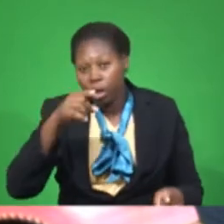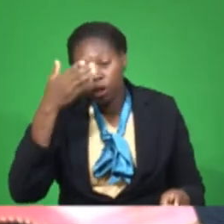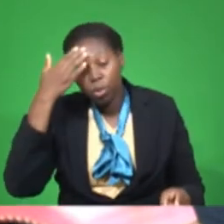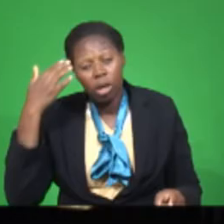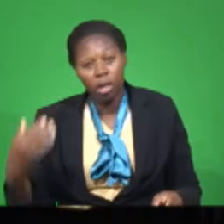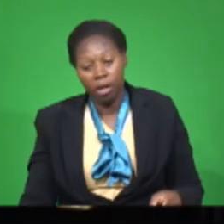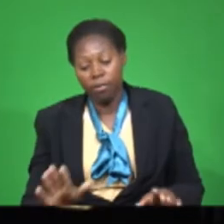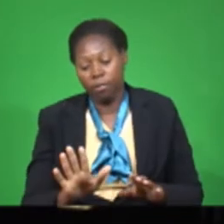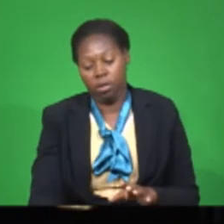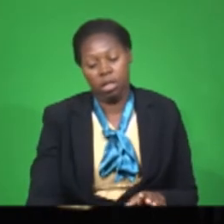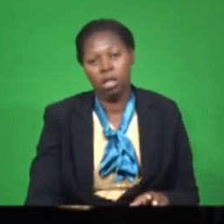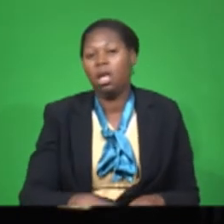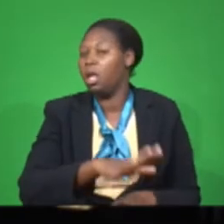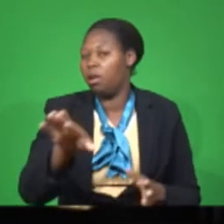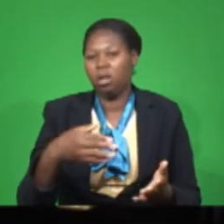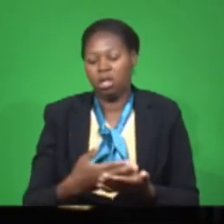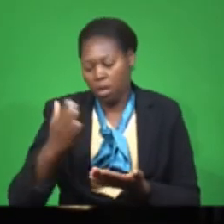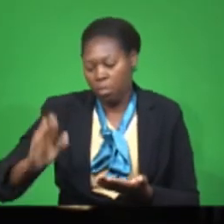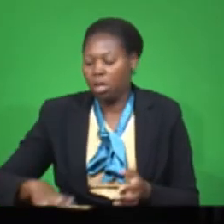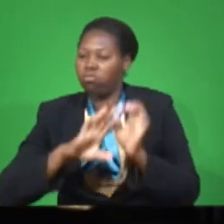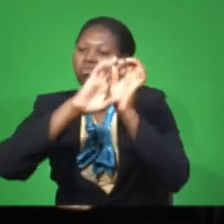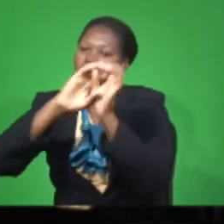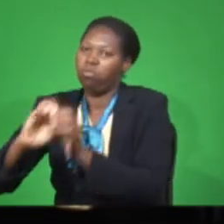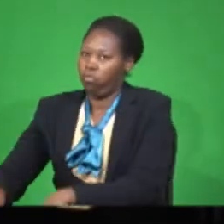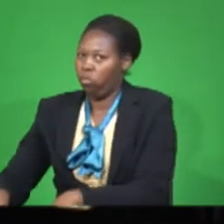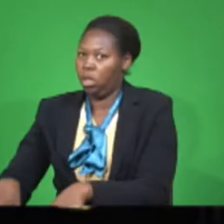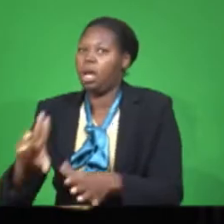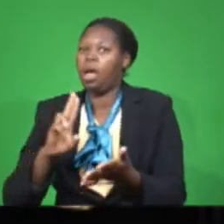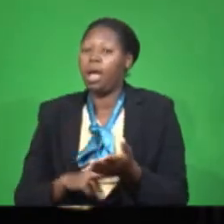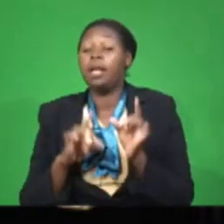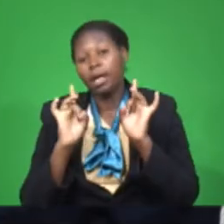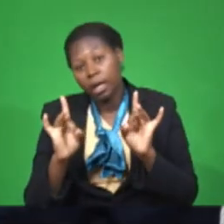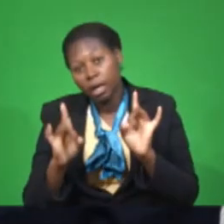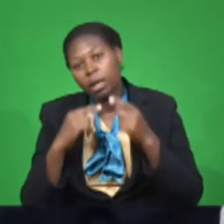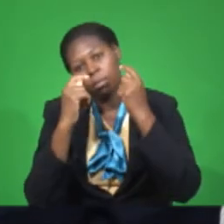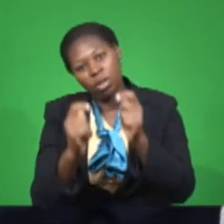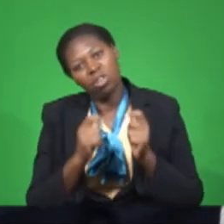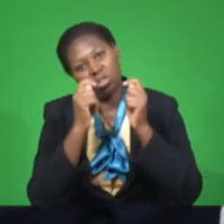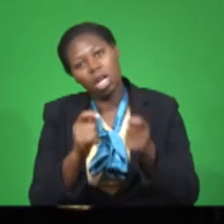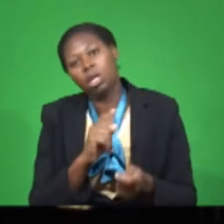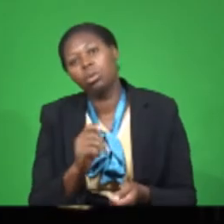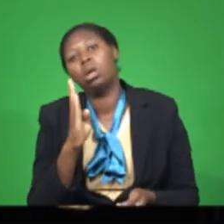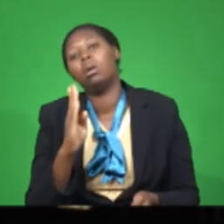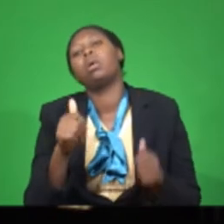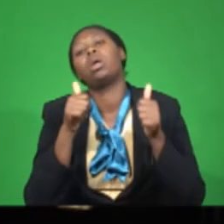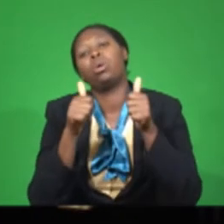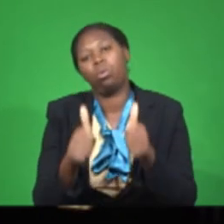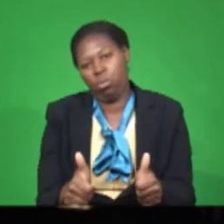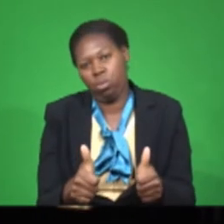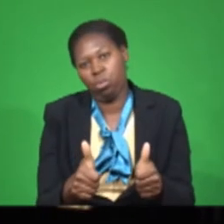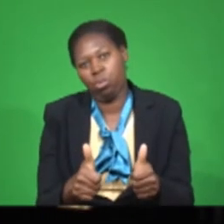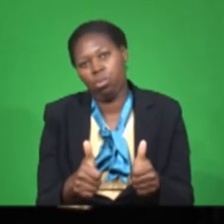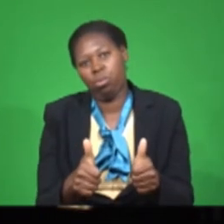ndinozvisiyawo ndoramba ndichingonanavira pane zvandiri kufanira kuve ndoramba ndichiisa